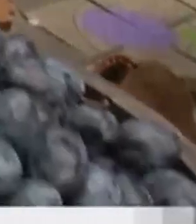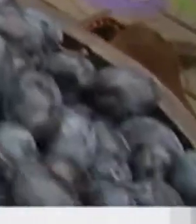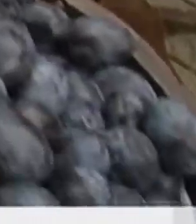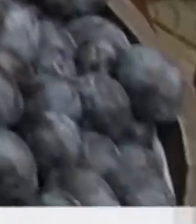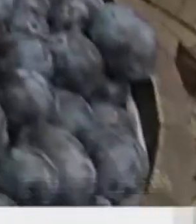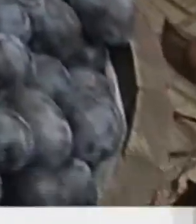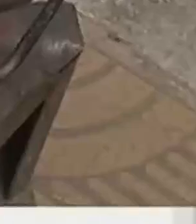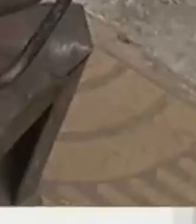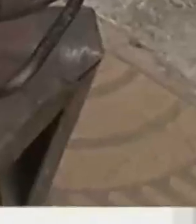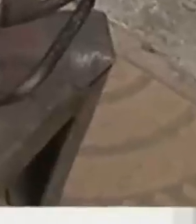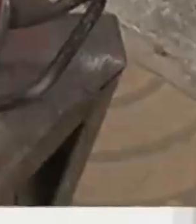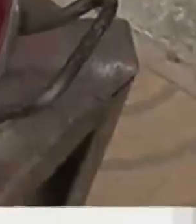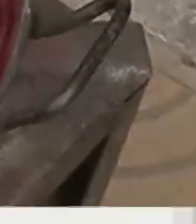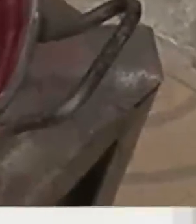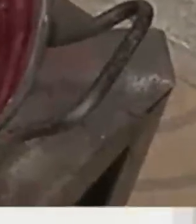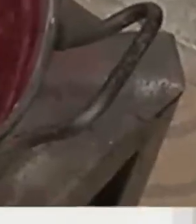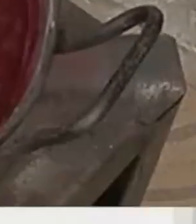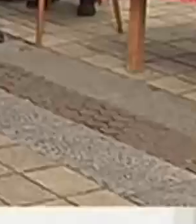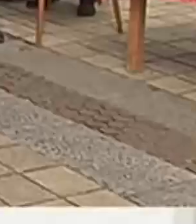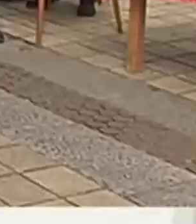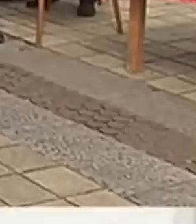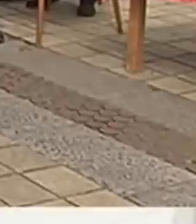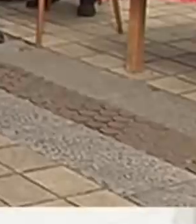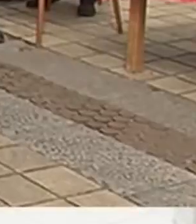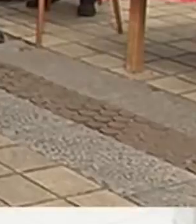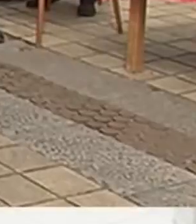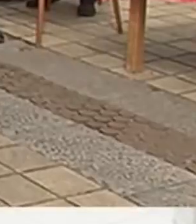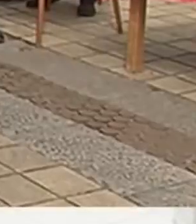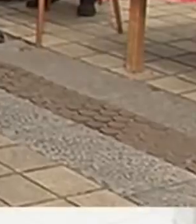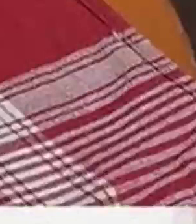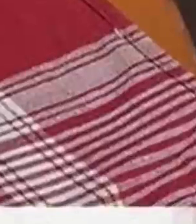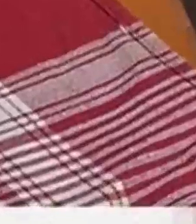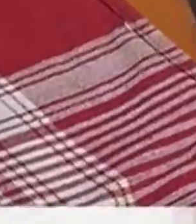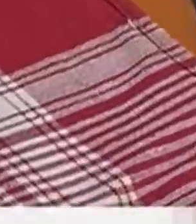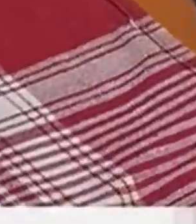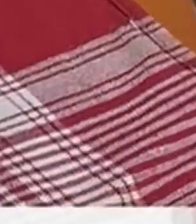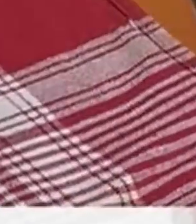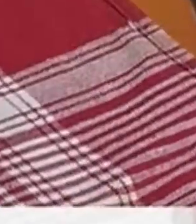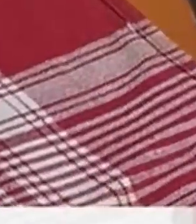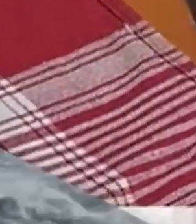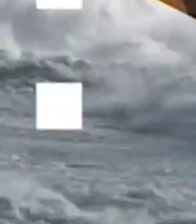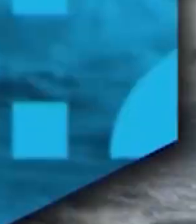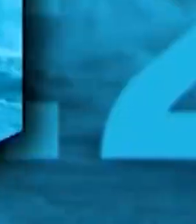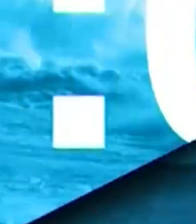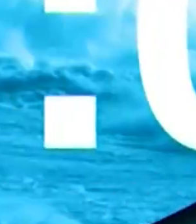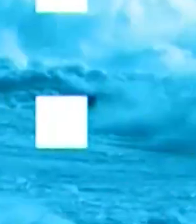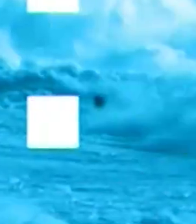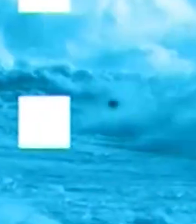Въпреки вируса, празник на сливата в Троян. Какви са тайните на традиционната ракия?